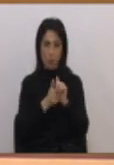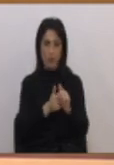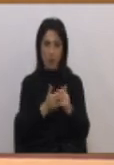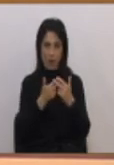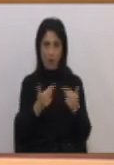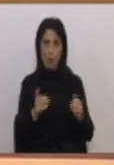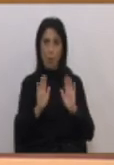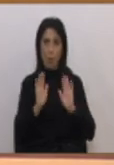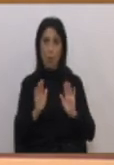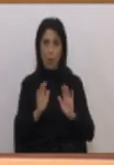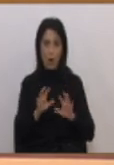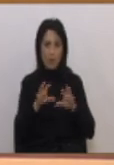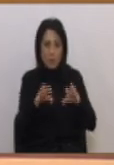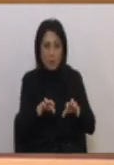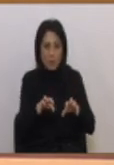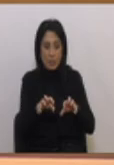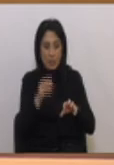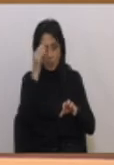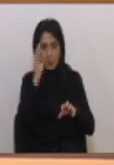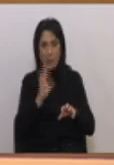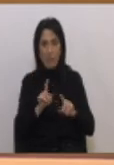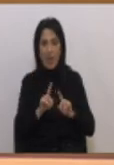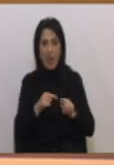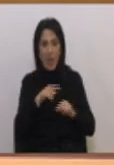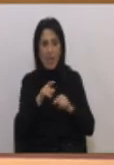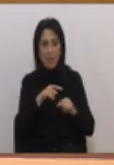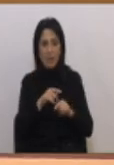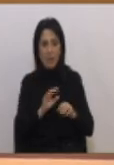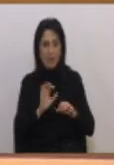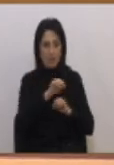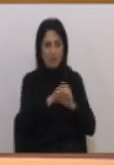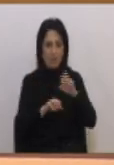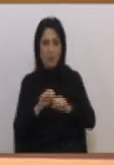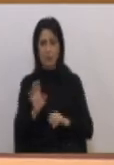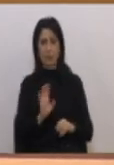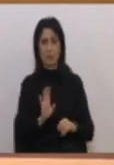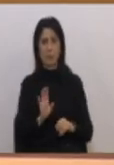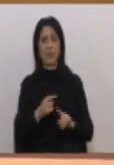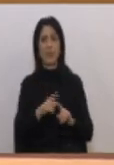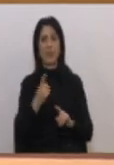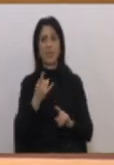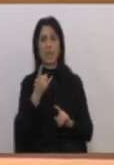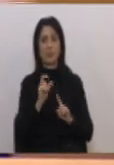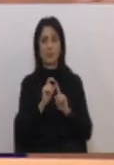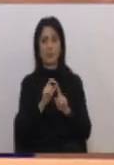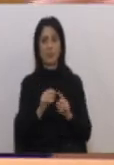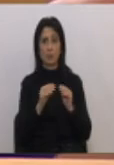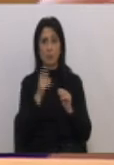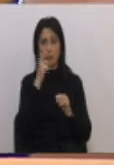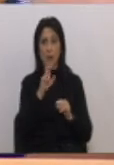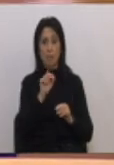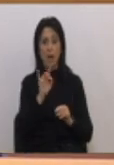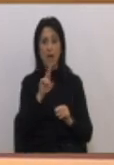გავიზიარებთ. ოღონდ ჩასაფრებულის პოზიციიდან რაღაც ერთმანეთის ხელის გადაგრხვა არ უნდა იყოს. და კიდევ ერთი ნიუანსი მინდა ისევ ბატონ ბადრის